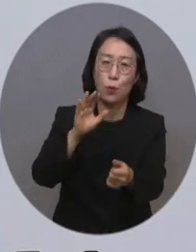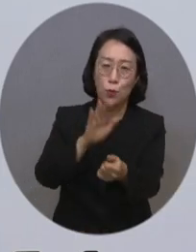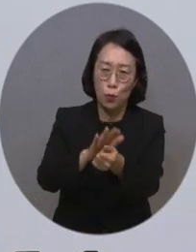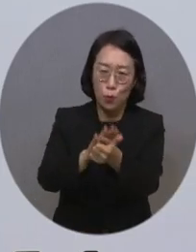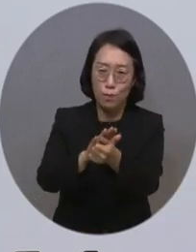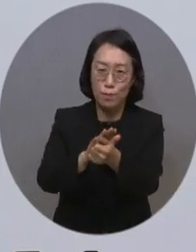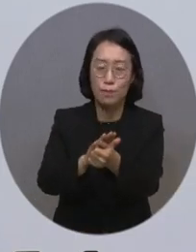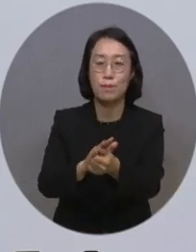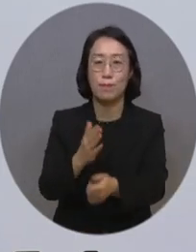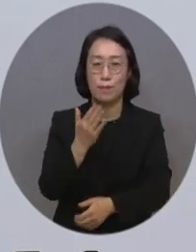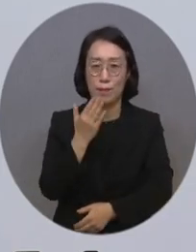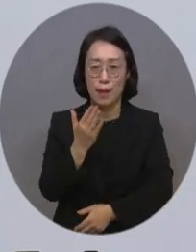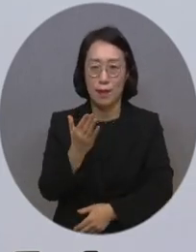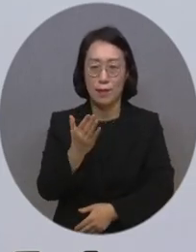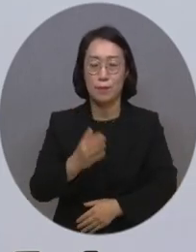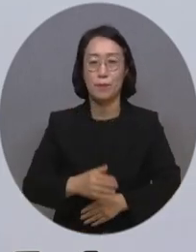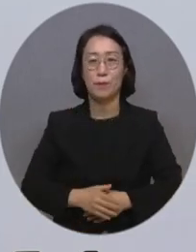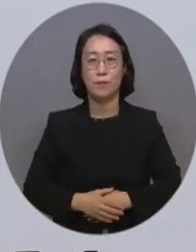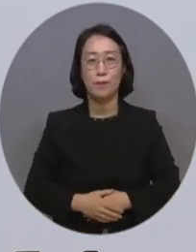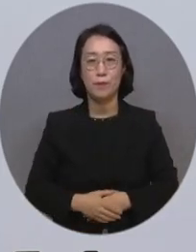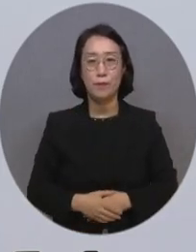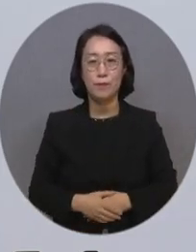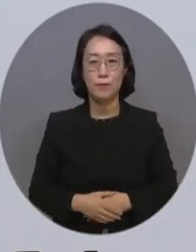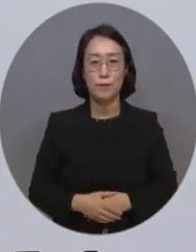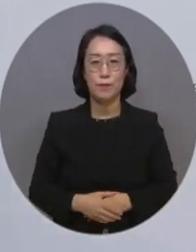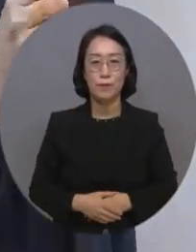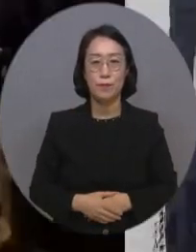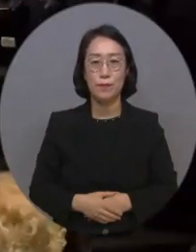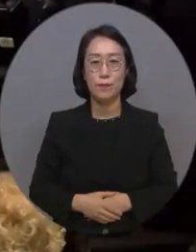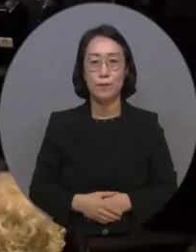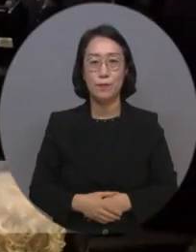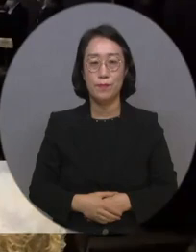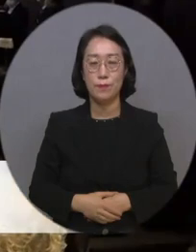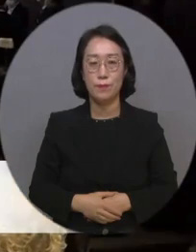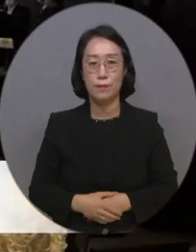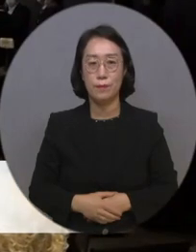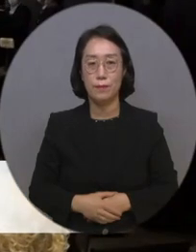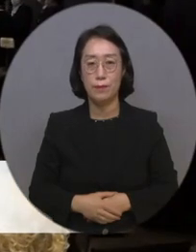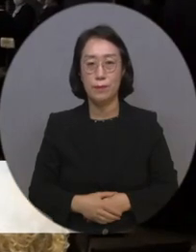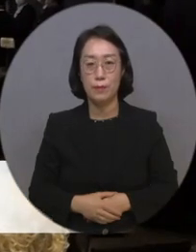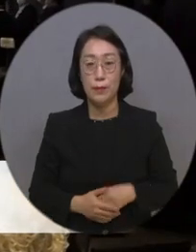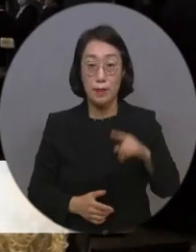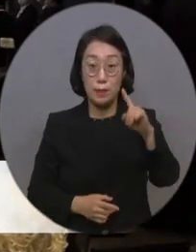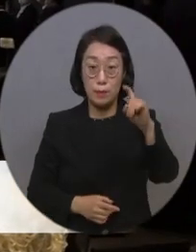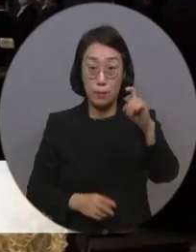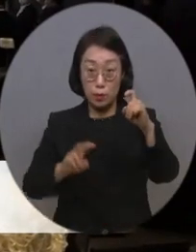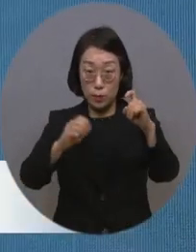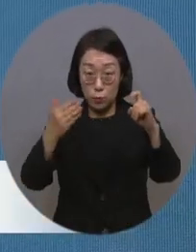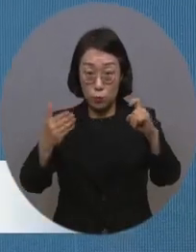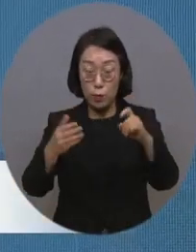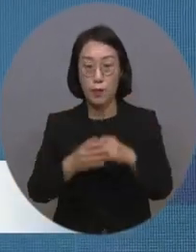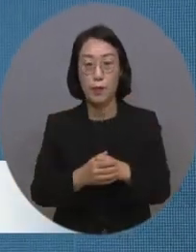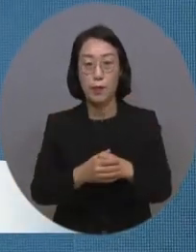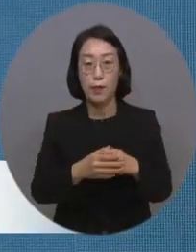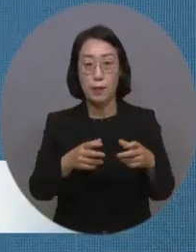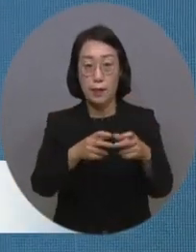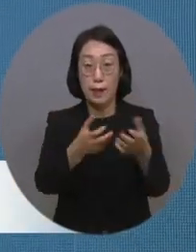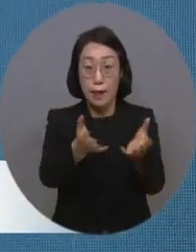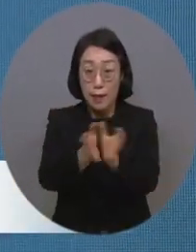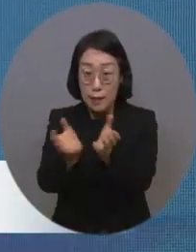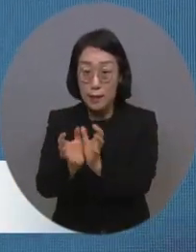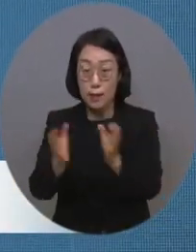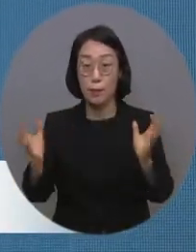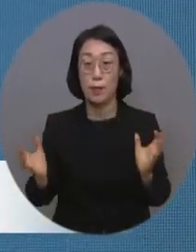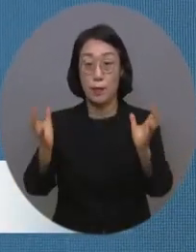예정입니다. 복지TV 뉴스 박순용입니다. 지난 29일 한국장애인단체 총연합회는